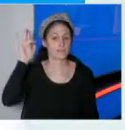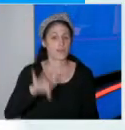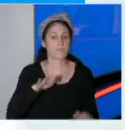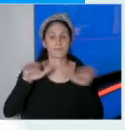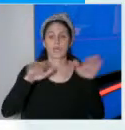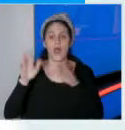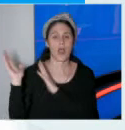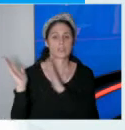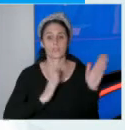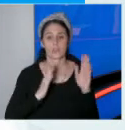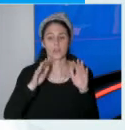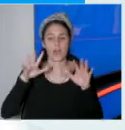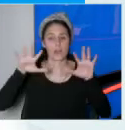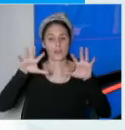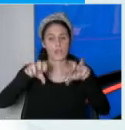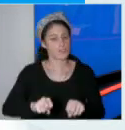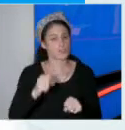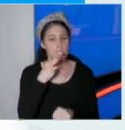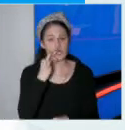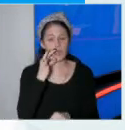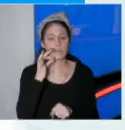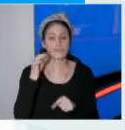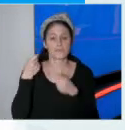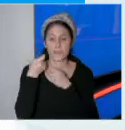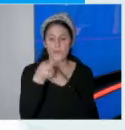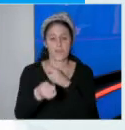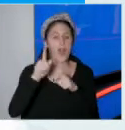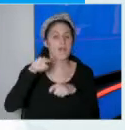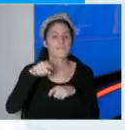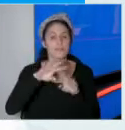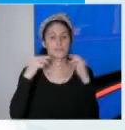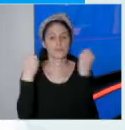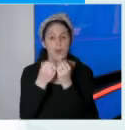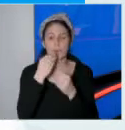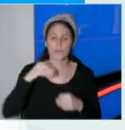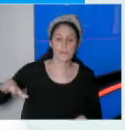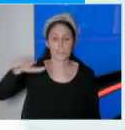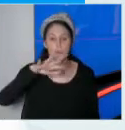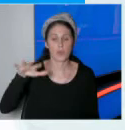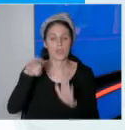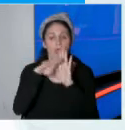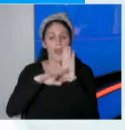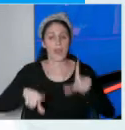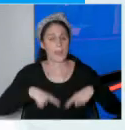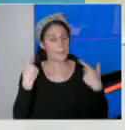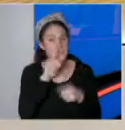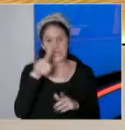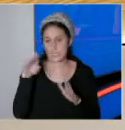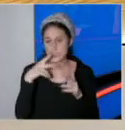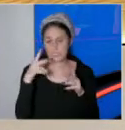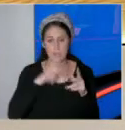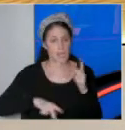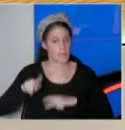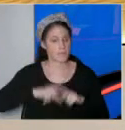הצעירה, וחופה על אלפי משפחות ביהודה ושומרון, תנאי חיים בלתי נסבלים, לא נוותר.